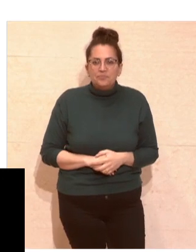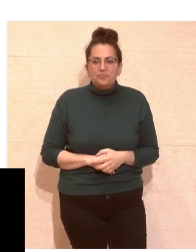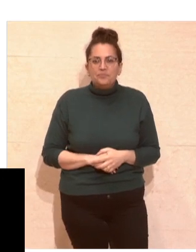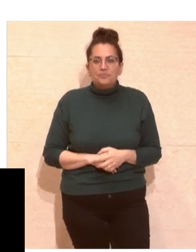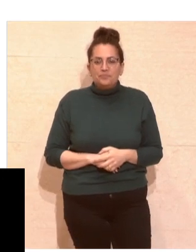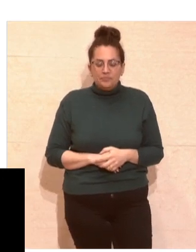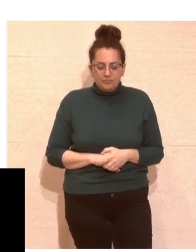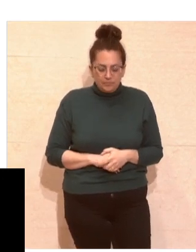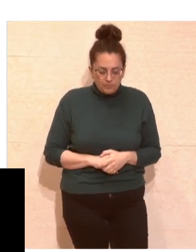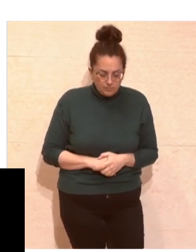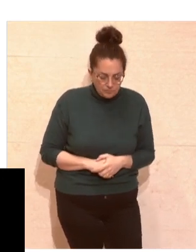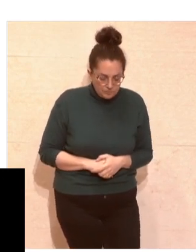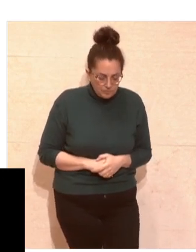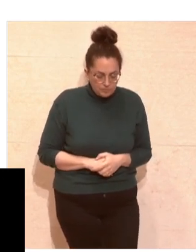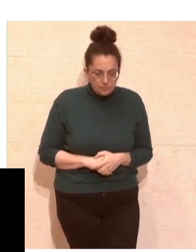Alors,